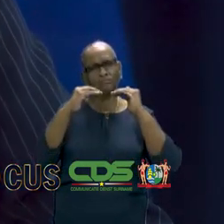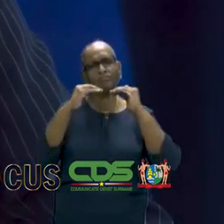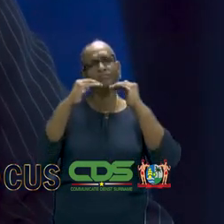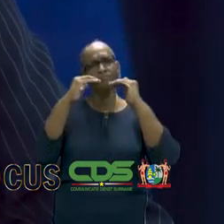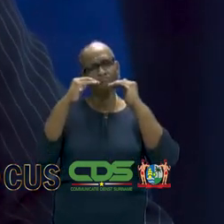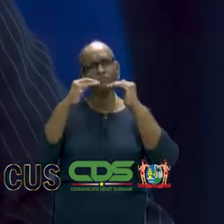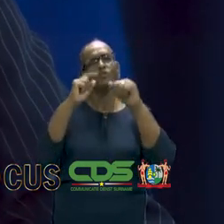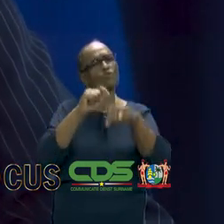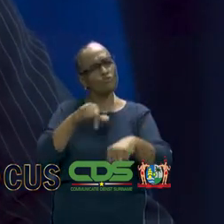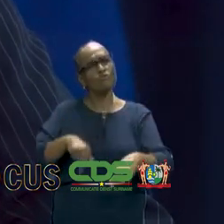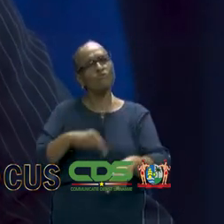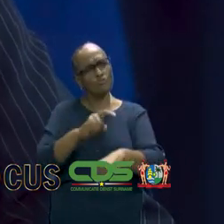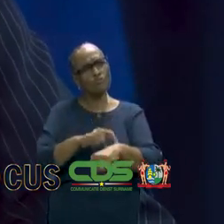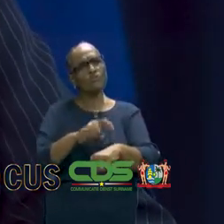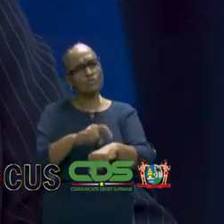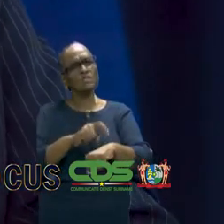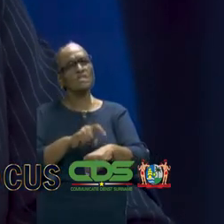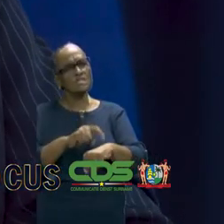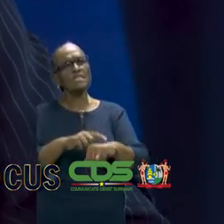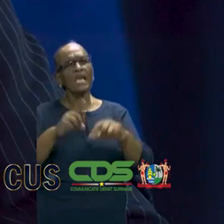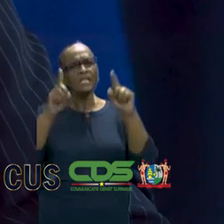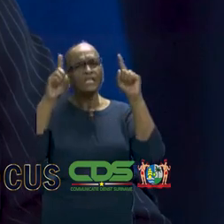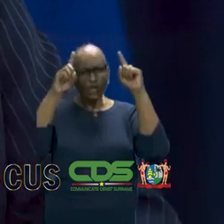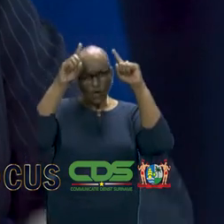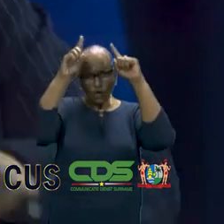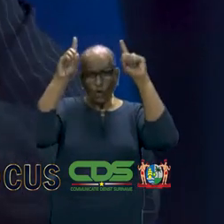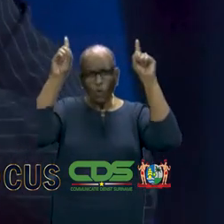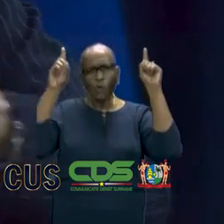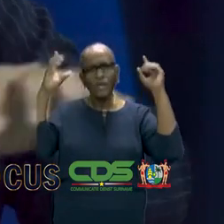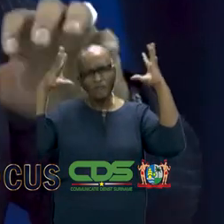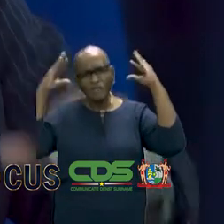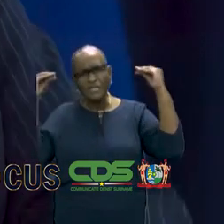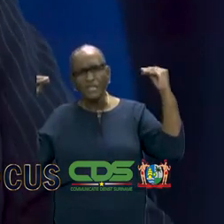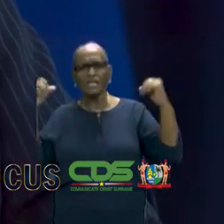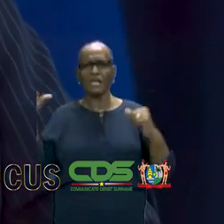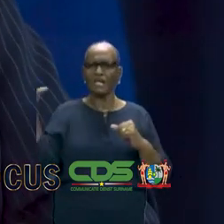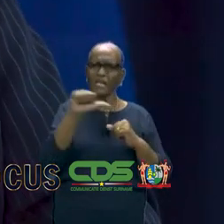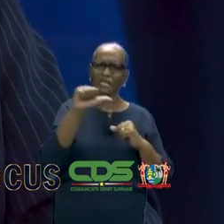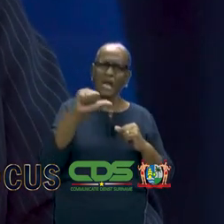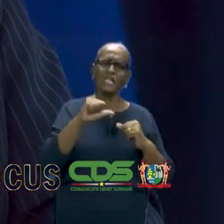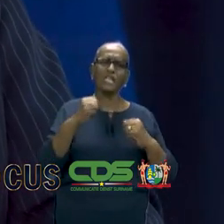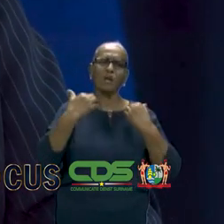wordt dat de koning en de regeringsleider naar Suriname komt om verdere